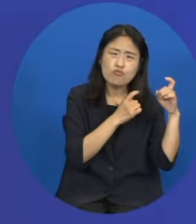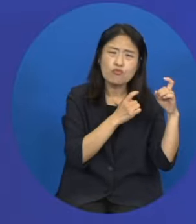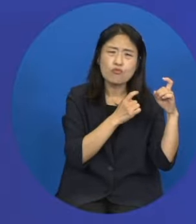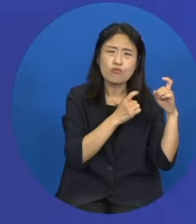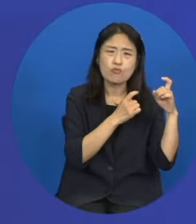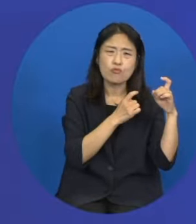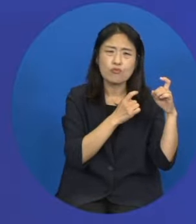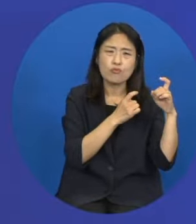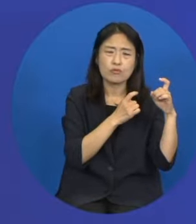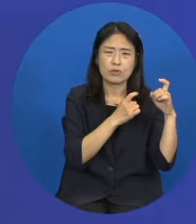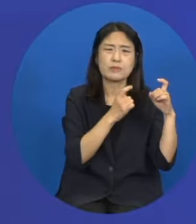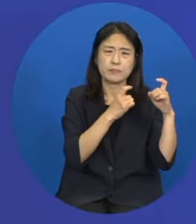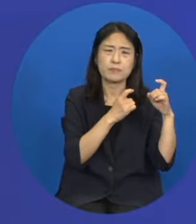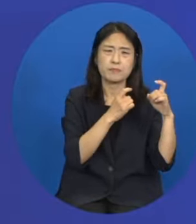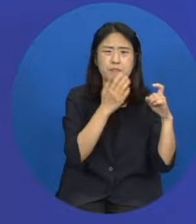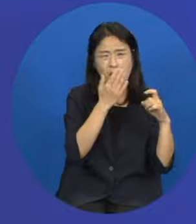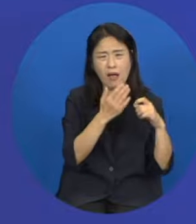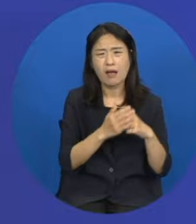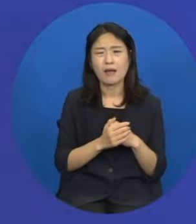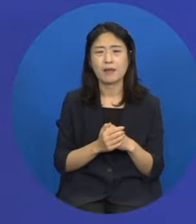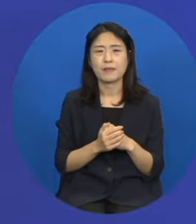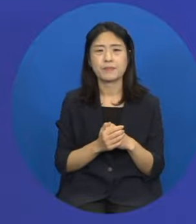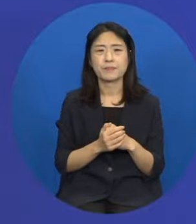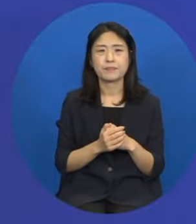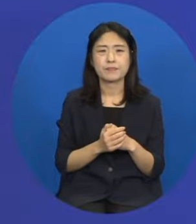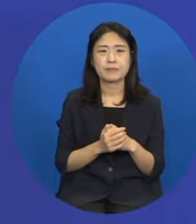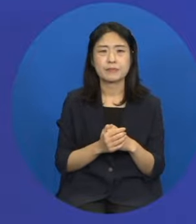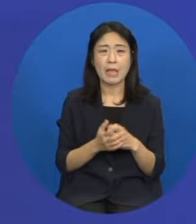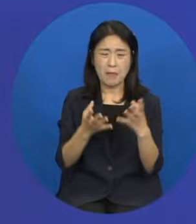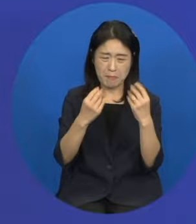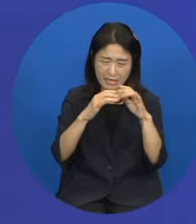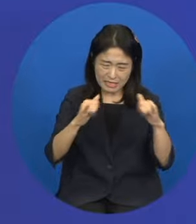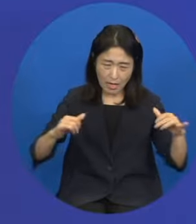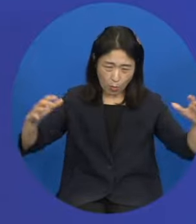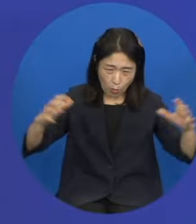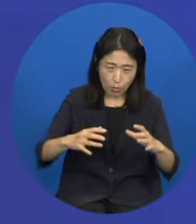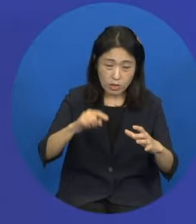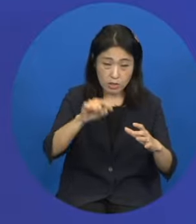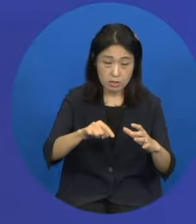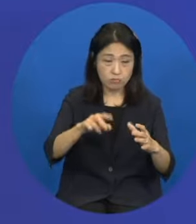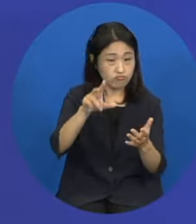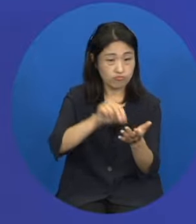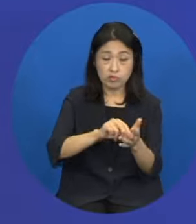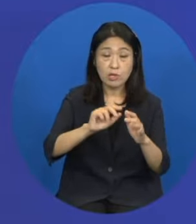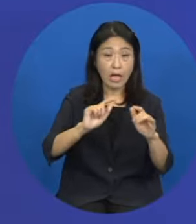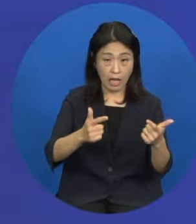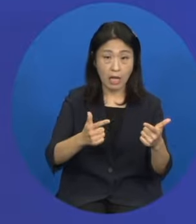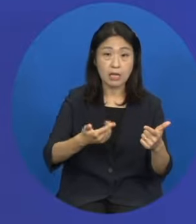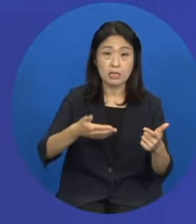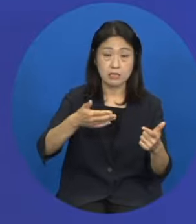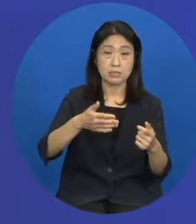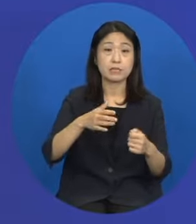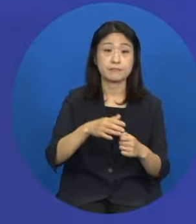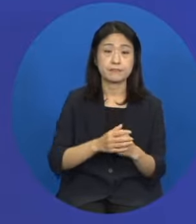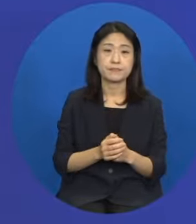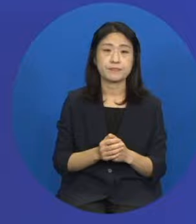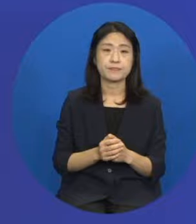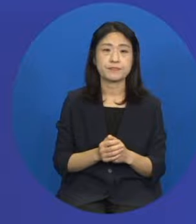있는가? 대규모 인원 자체에 모이는 것은 문제가 되지는 않습니다. 예를 들면 여러분